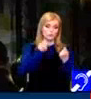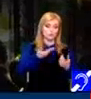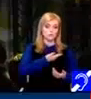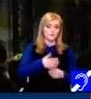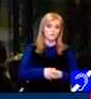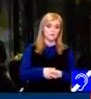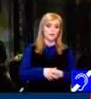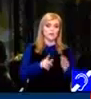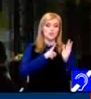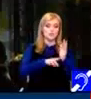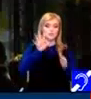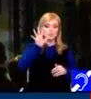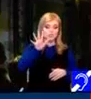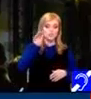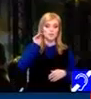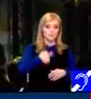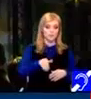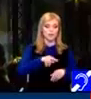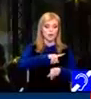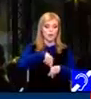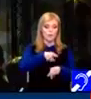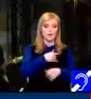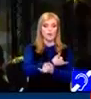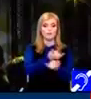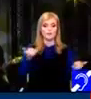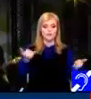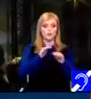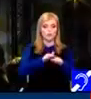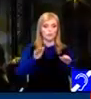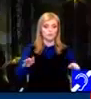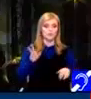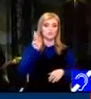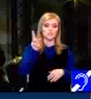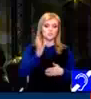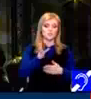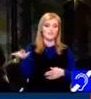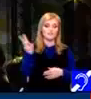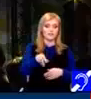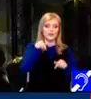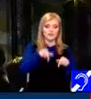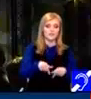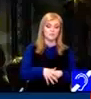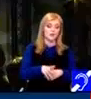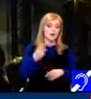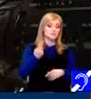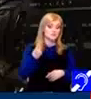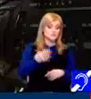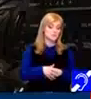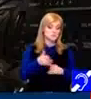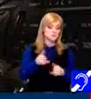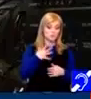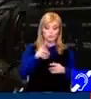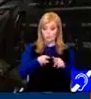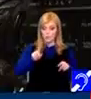peste 65.000 de ore de training oferite copiilor și tuturor celor care vin aici. Cifră impresionantă pentru doar